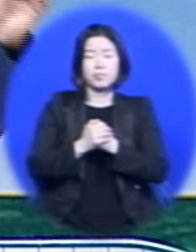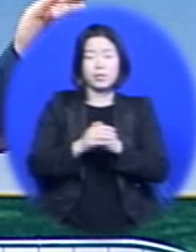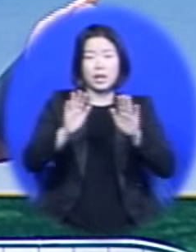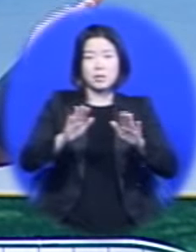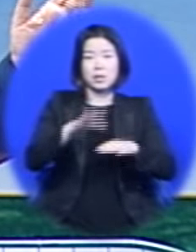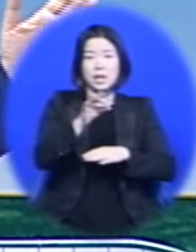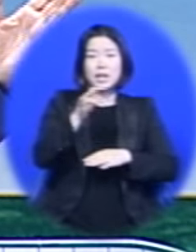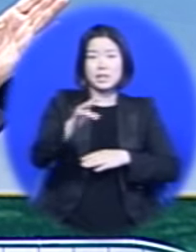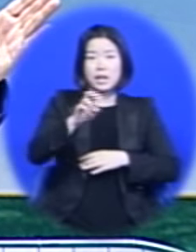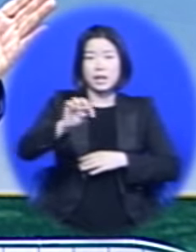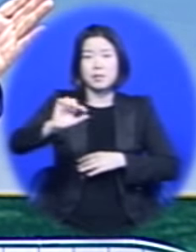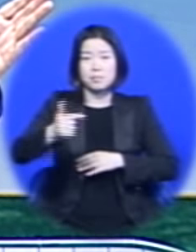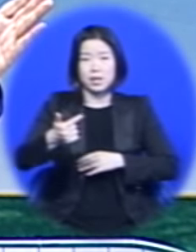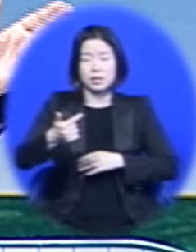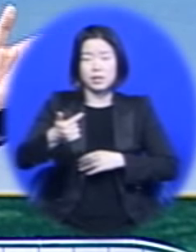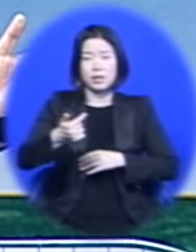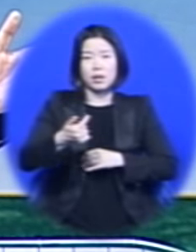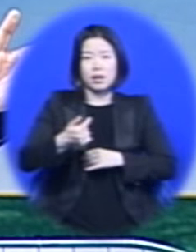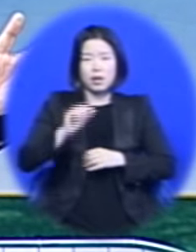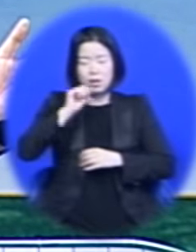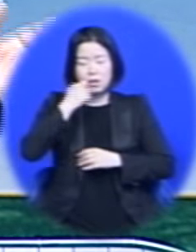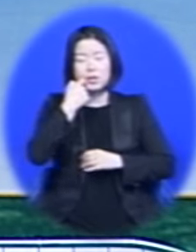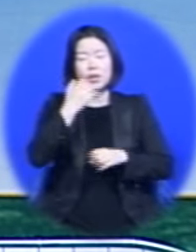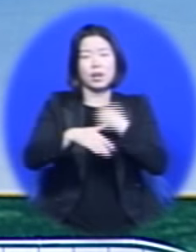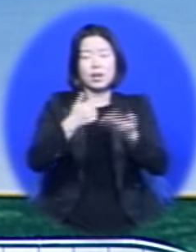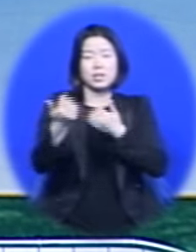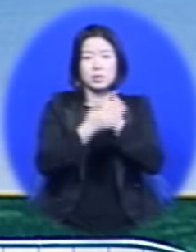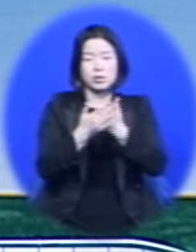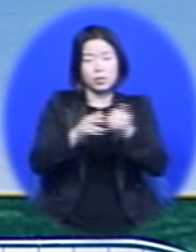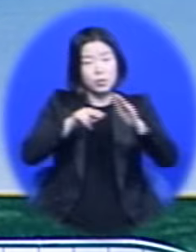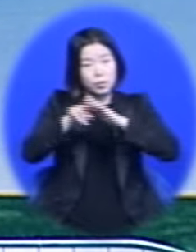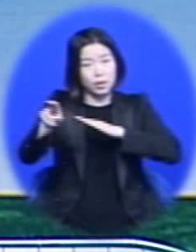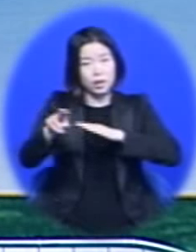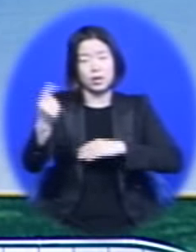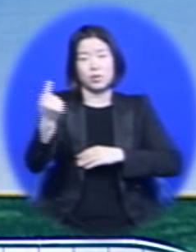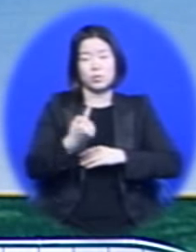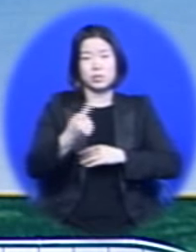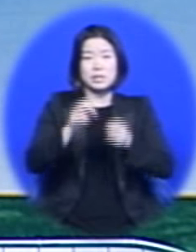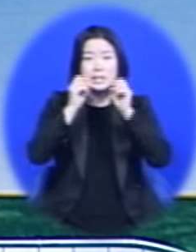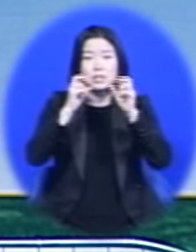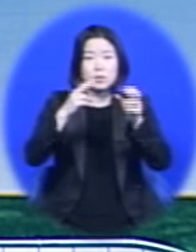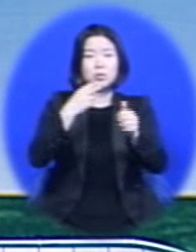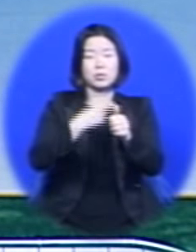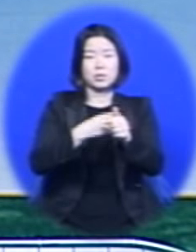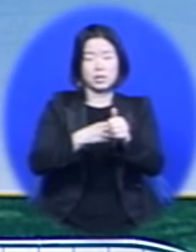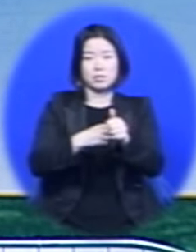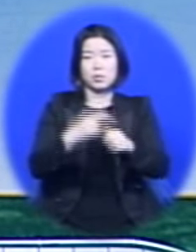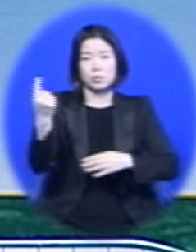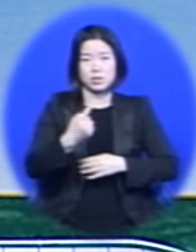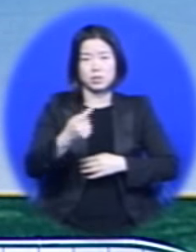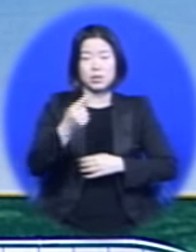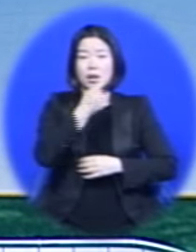이번에 예멘에서 극적으로 하나님의 은혜로 탈출할 수 있었던 선교사님들이 오셔서 간증도 하고